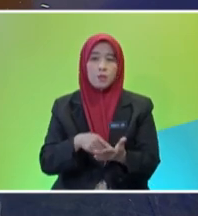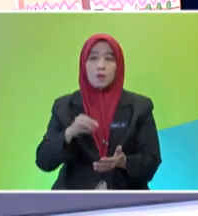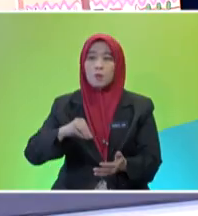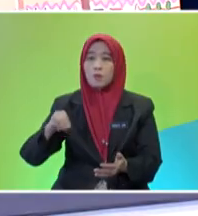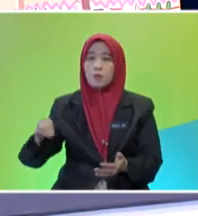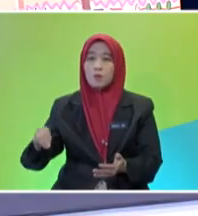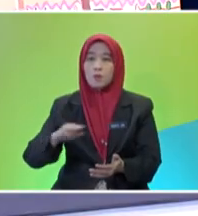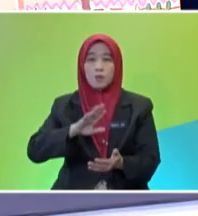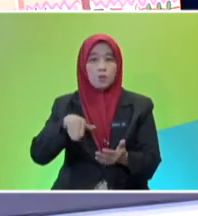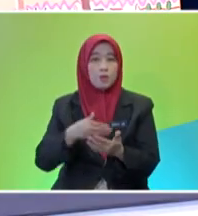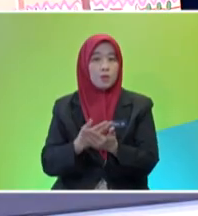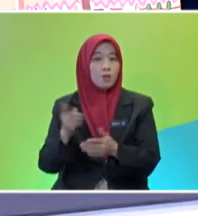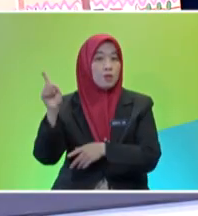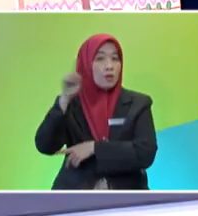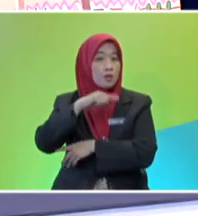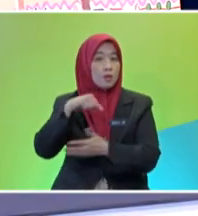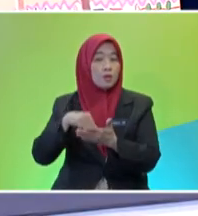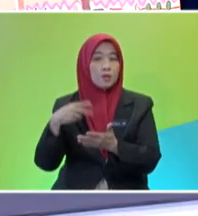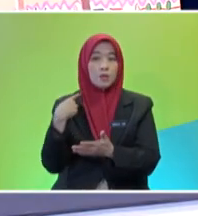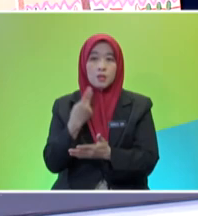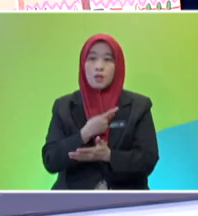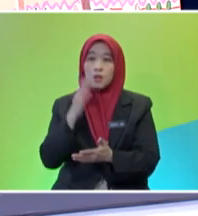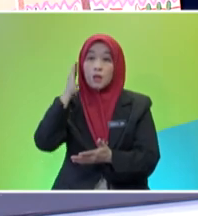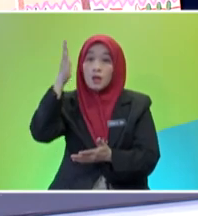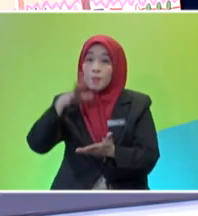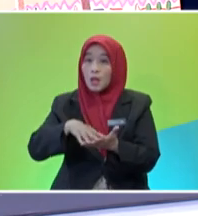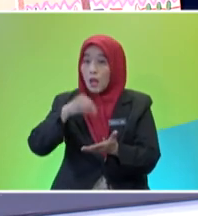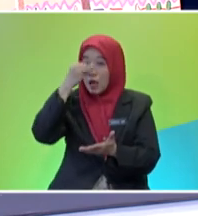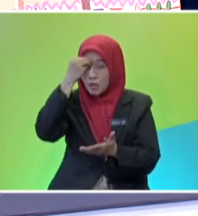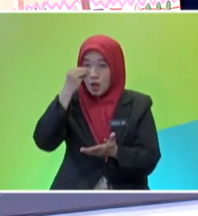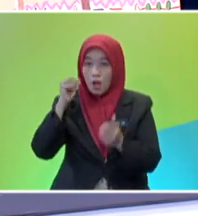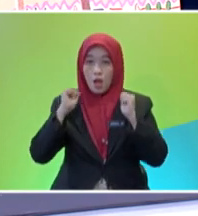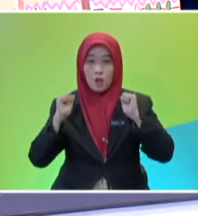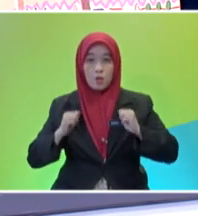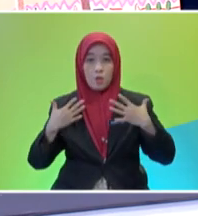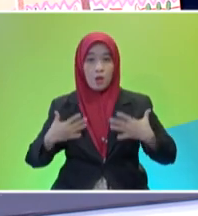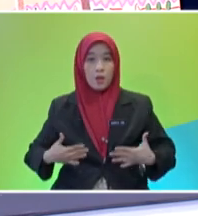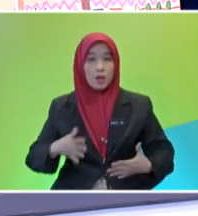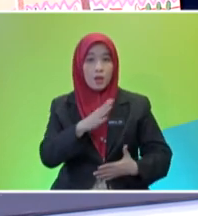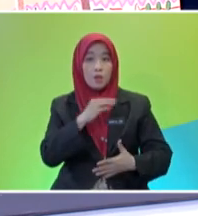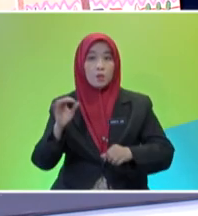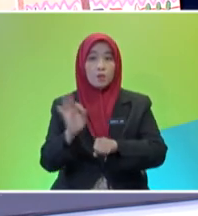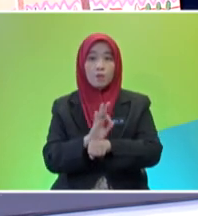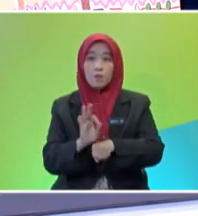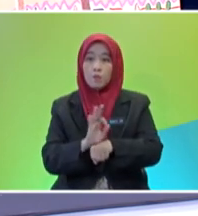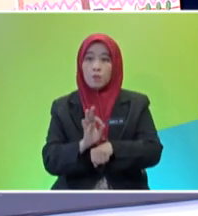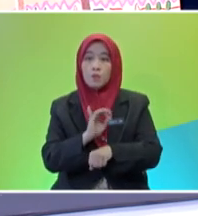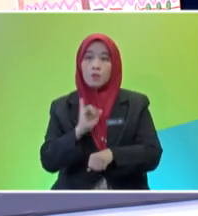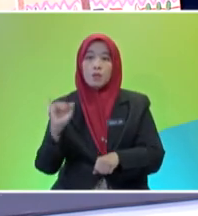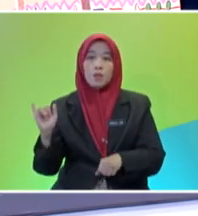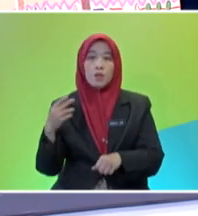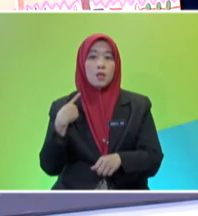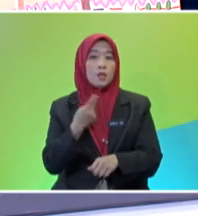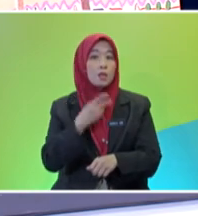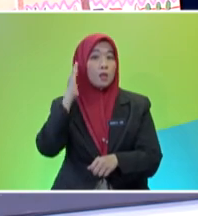sana, hari ini kita akan belajar tentang anggota badan dan fungsinya. Nanti kita juga akan belajar